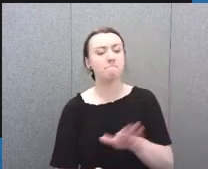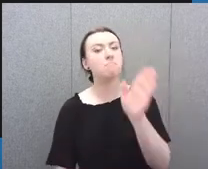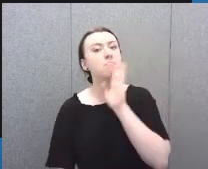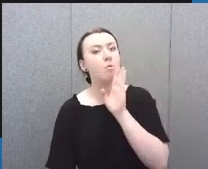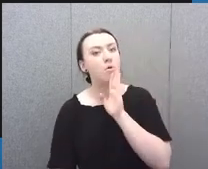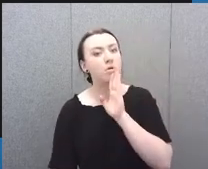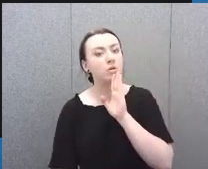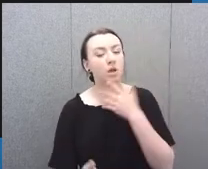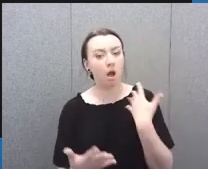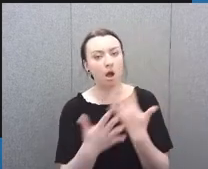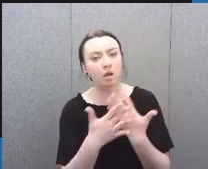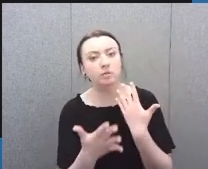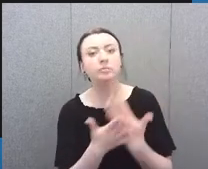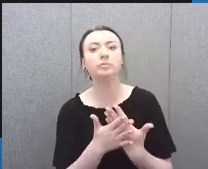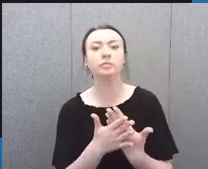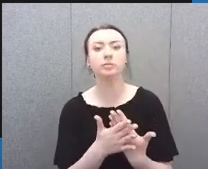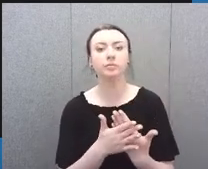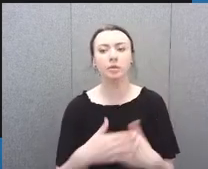вопрос: